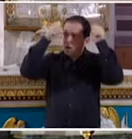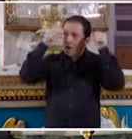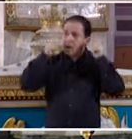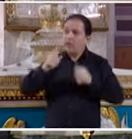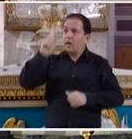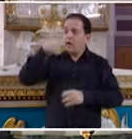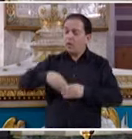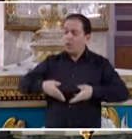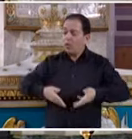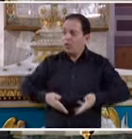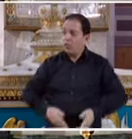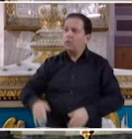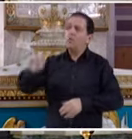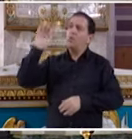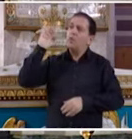Θεοτόκου